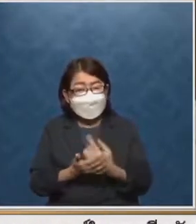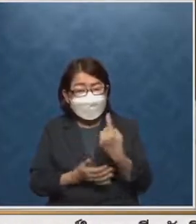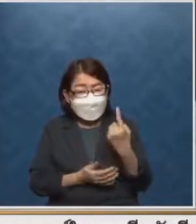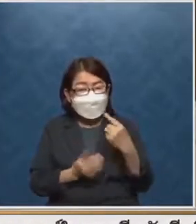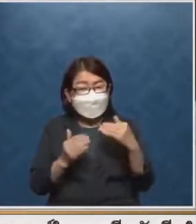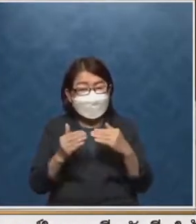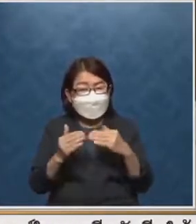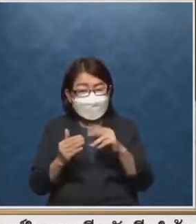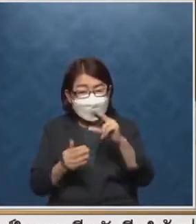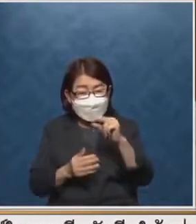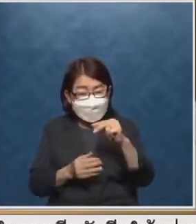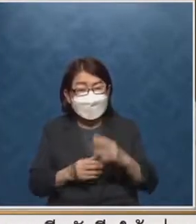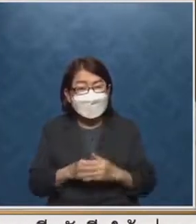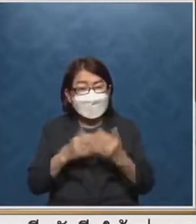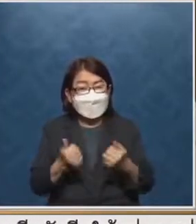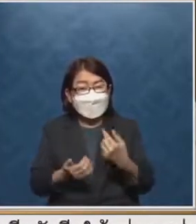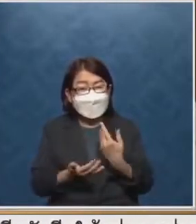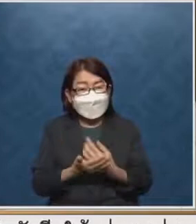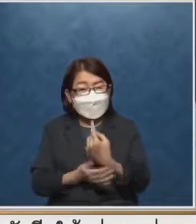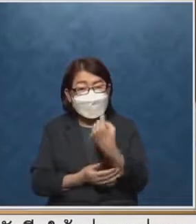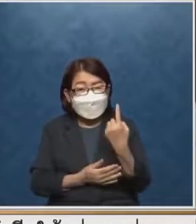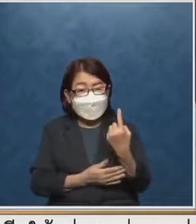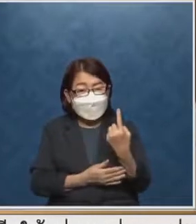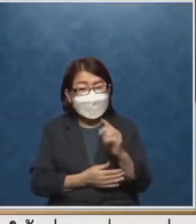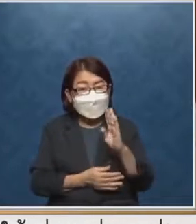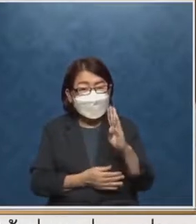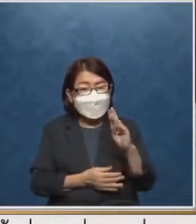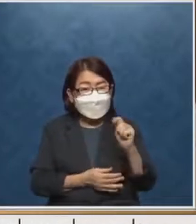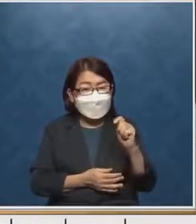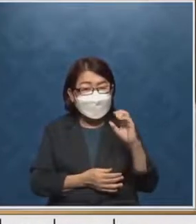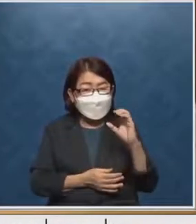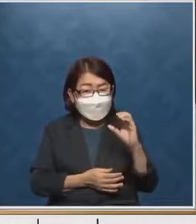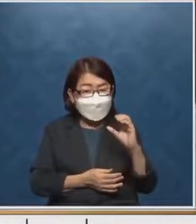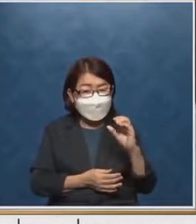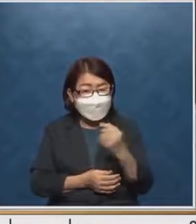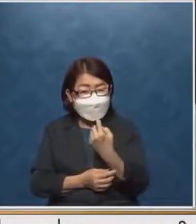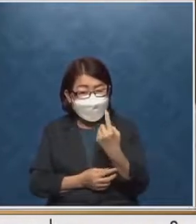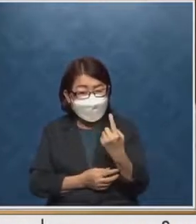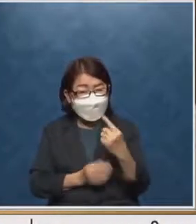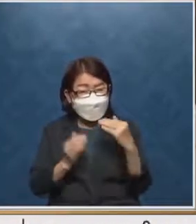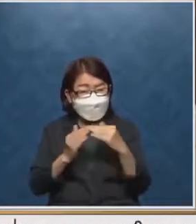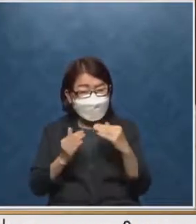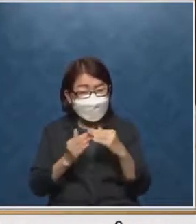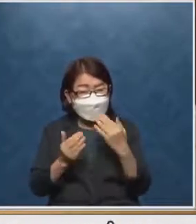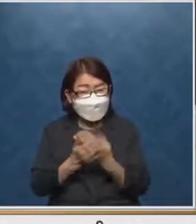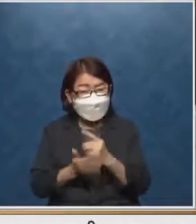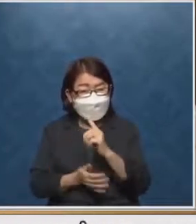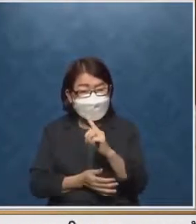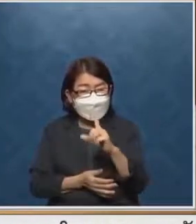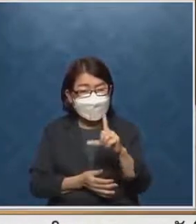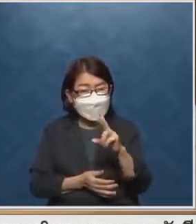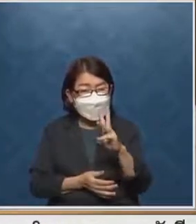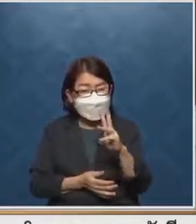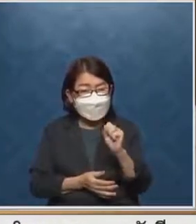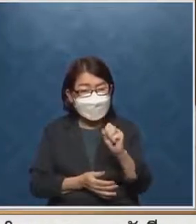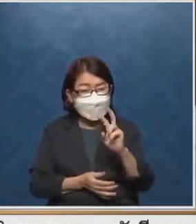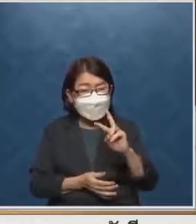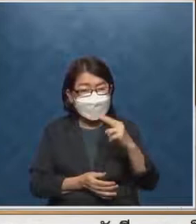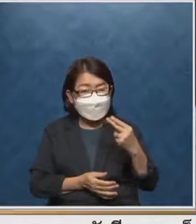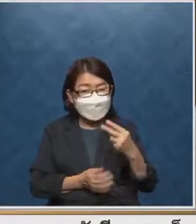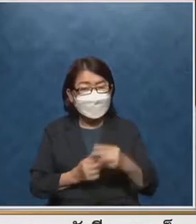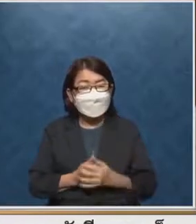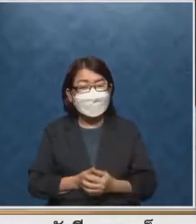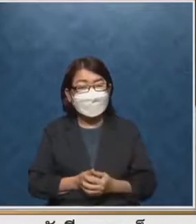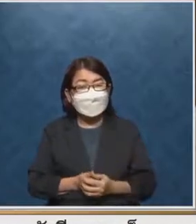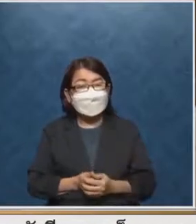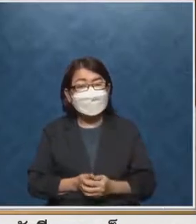เดี๋ยวนี้1บิตคอยมันเป็นเงินถึง1ล้าน6แสน20,000บาทข้